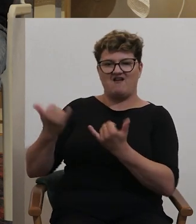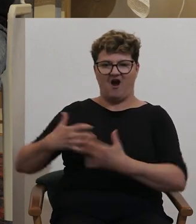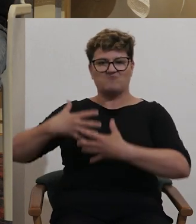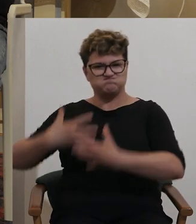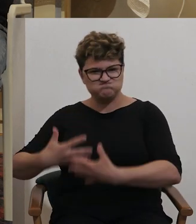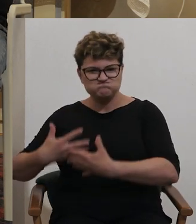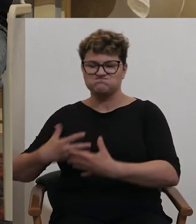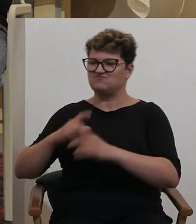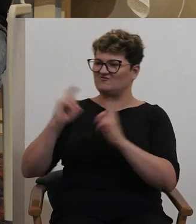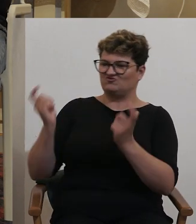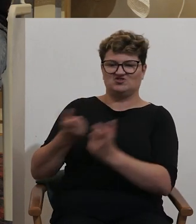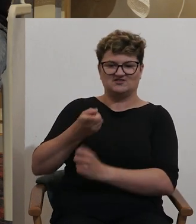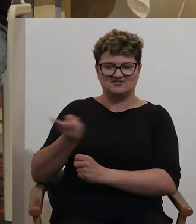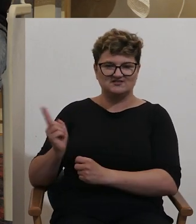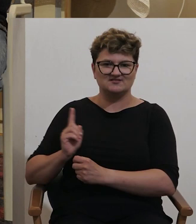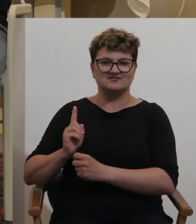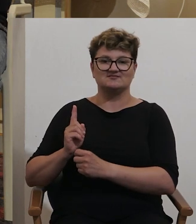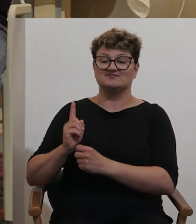grubi, a